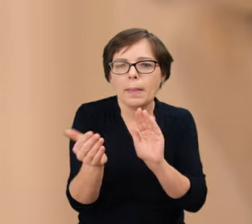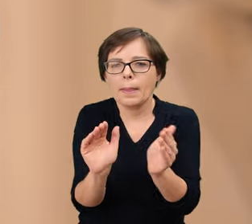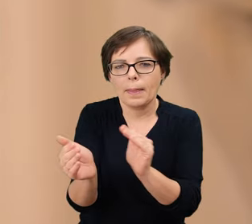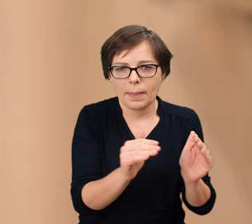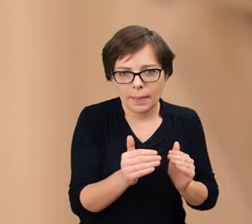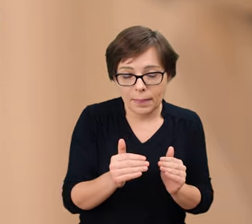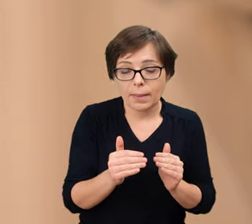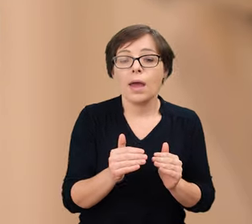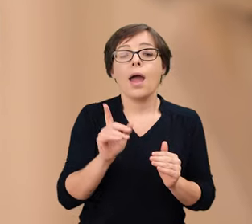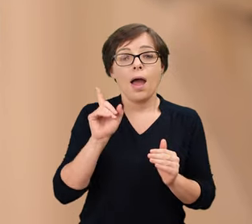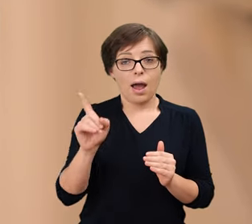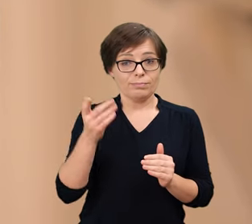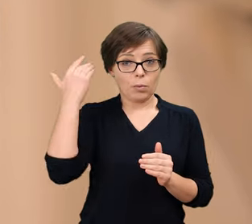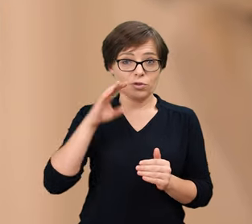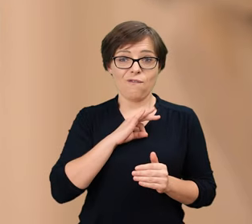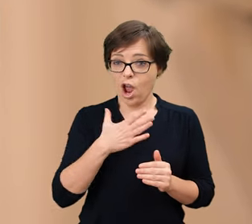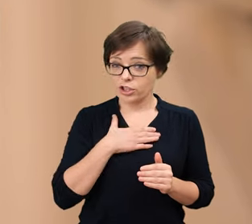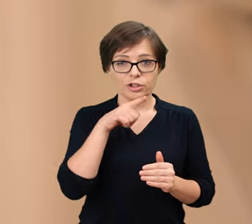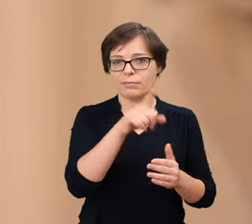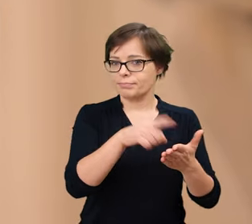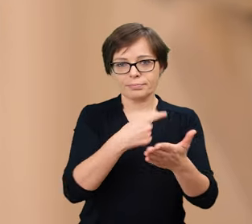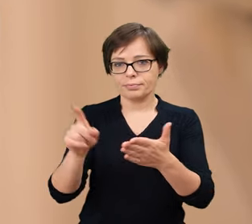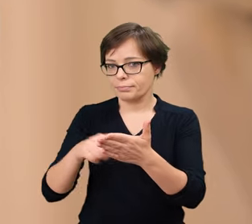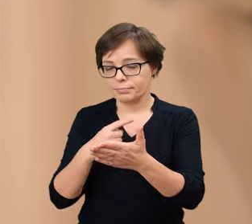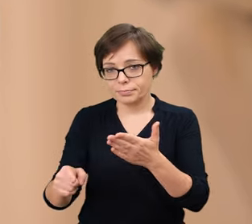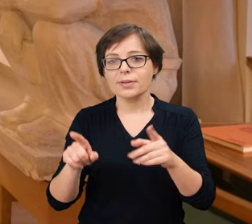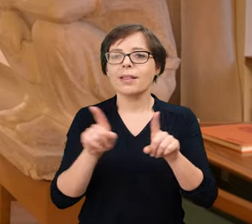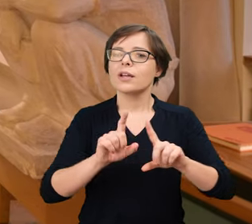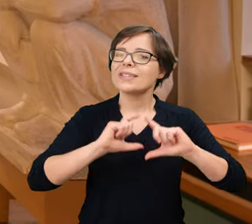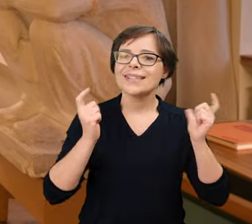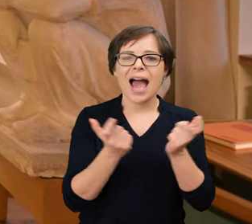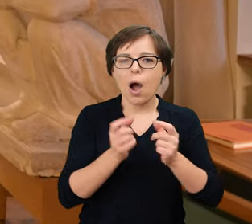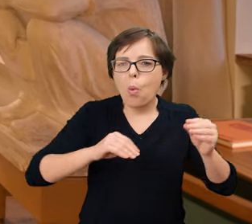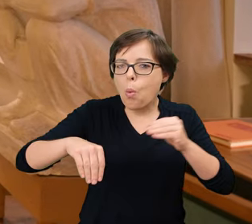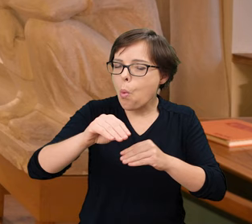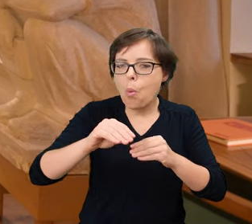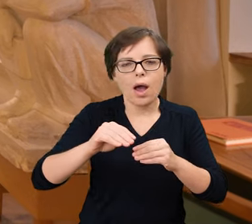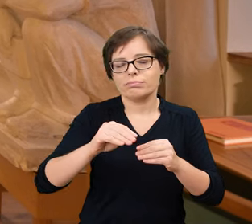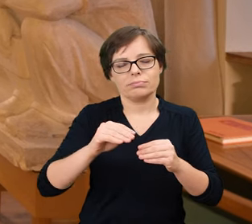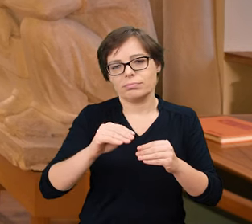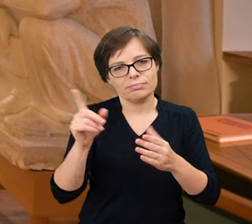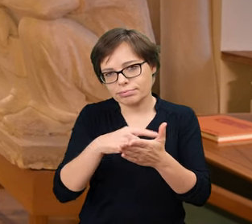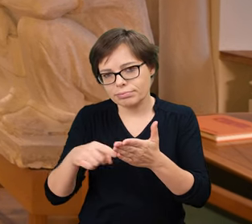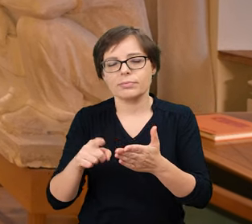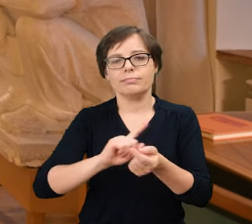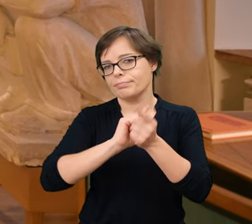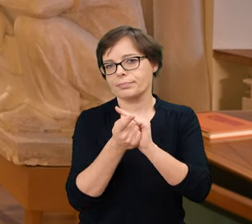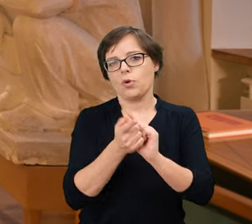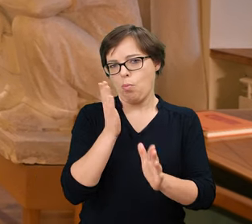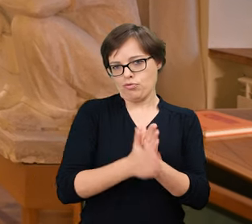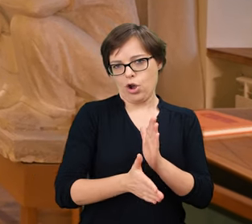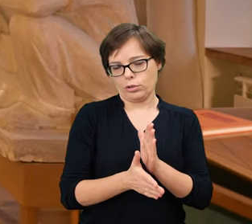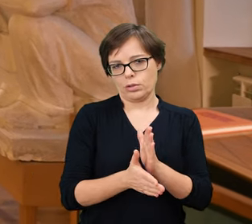zostały zlikwidowane i poprzedni właściciel uprościł cały ten układ. Zgodnie z